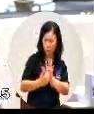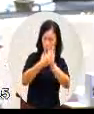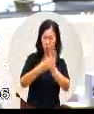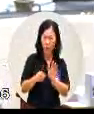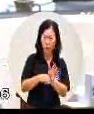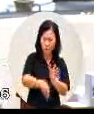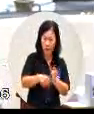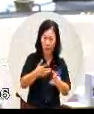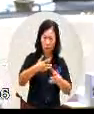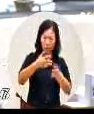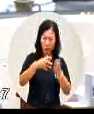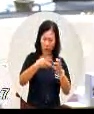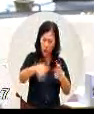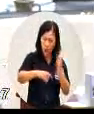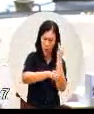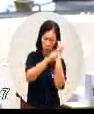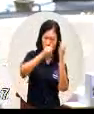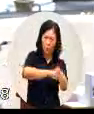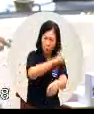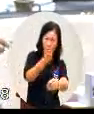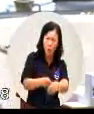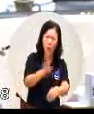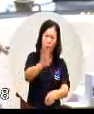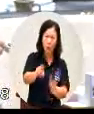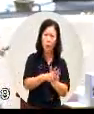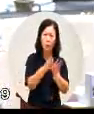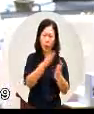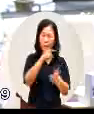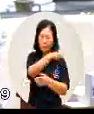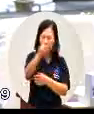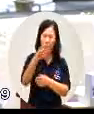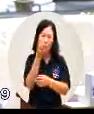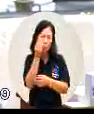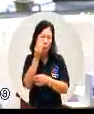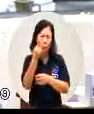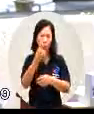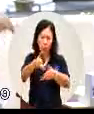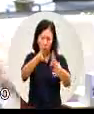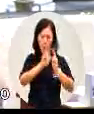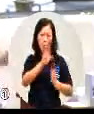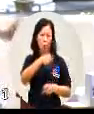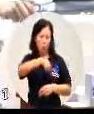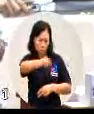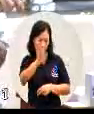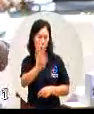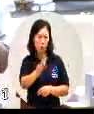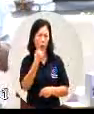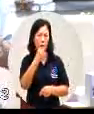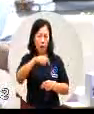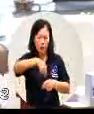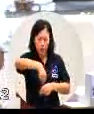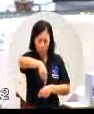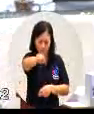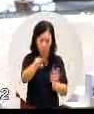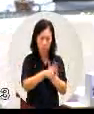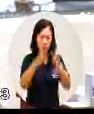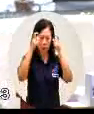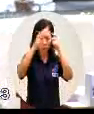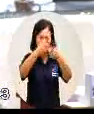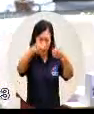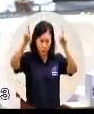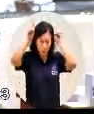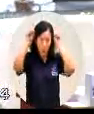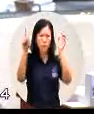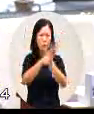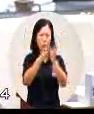啊，起先有吼，哦，迄个休闲景观的便桥可以通道， 在国昌，你这边行过到高雄大学吼，那个